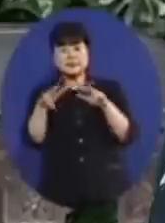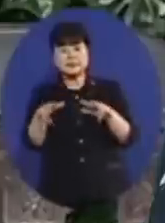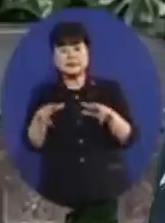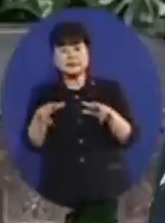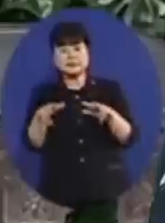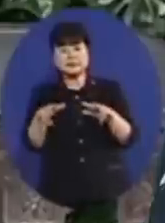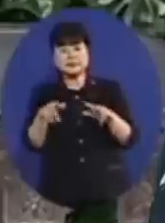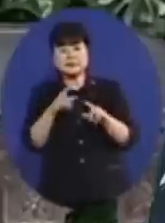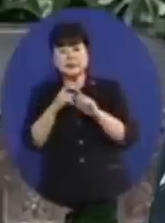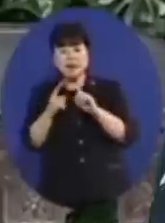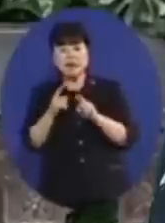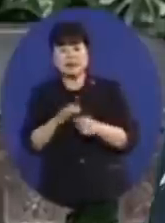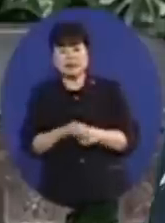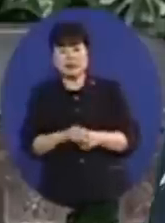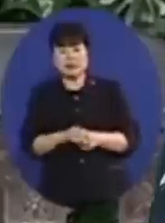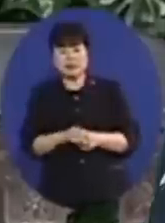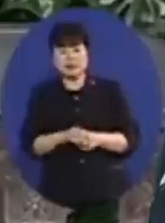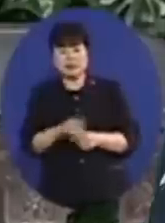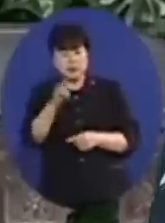그것이 여러분을